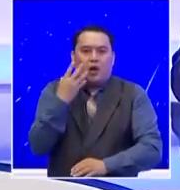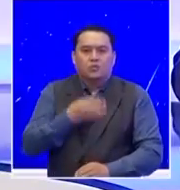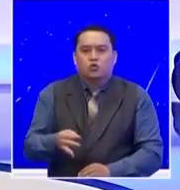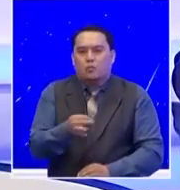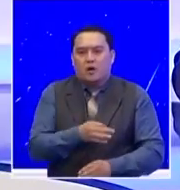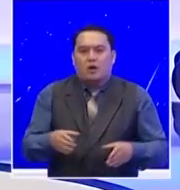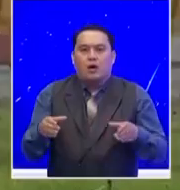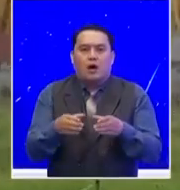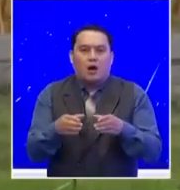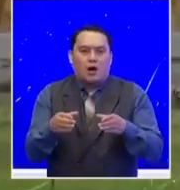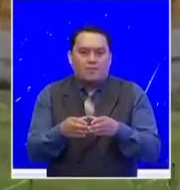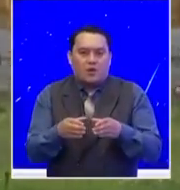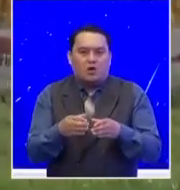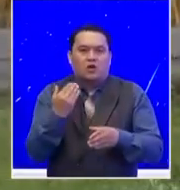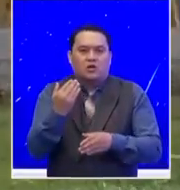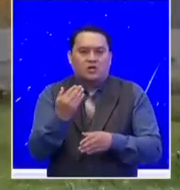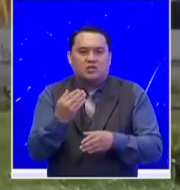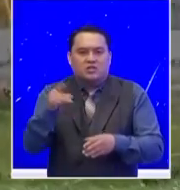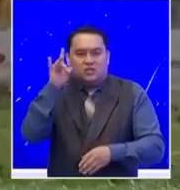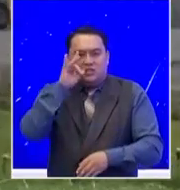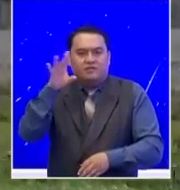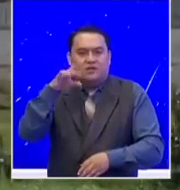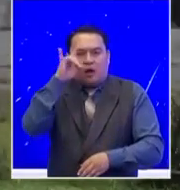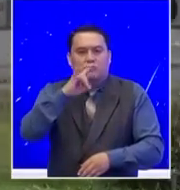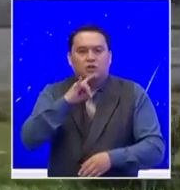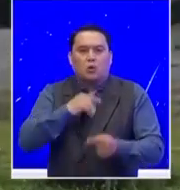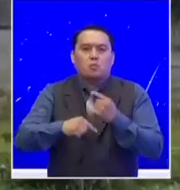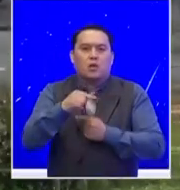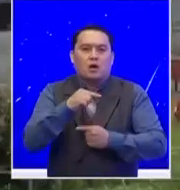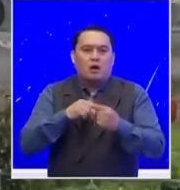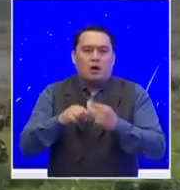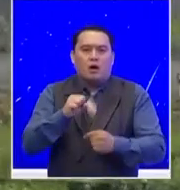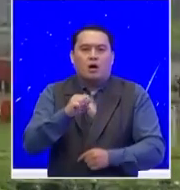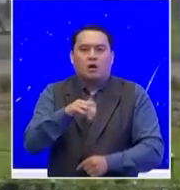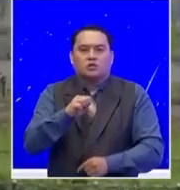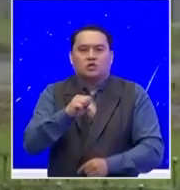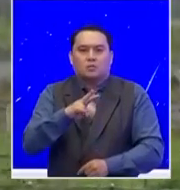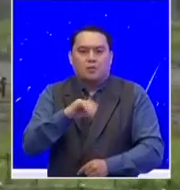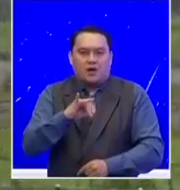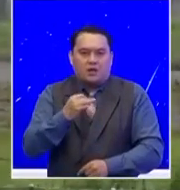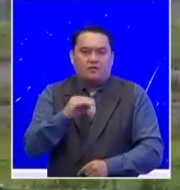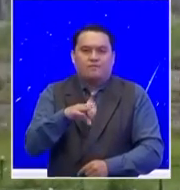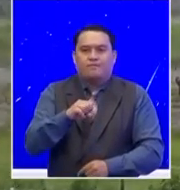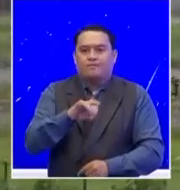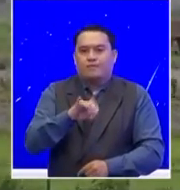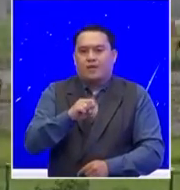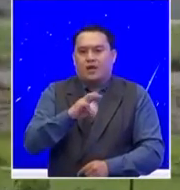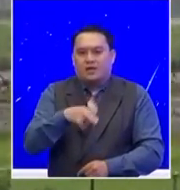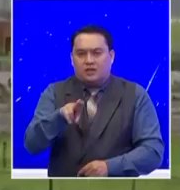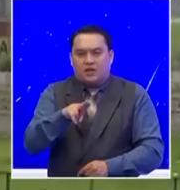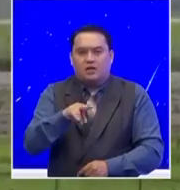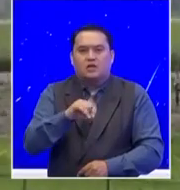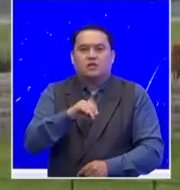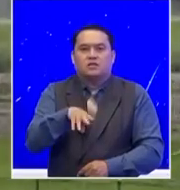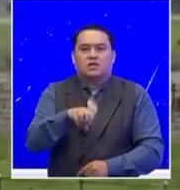Алматинской области. Компания Universal Energy и известные казахстанские предприниматели Аскар Алшымбаев, Евгений Фельд, Нуржан Бекшенов и